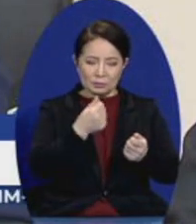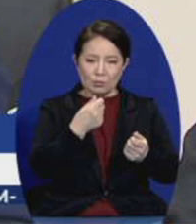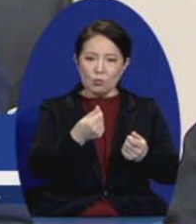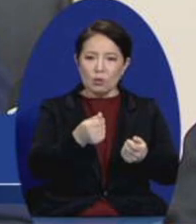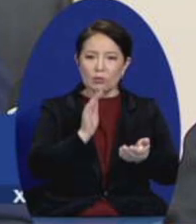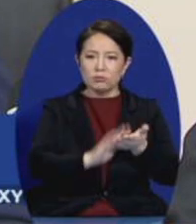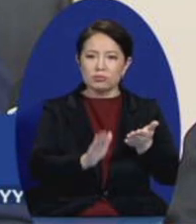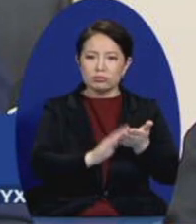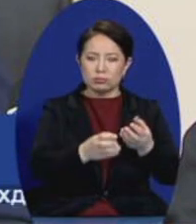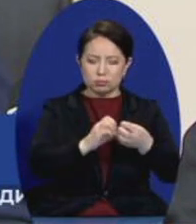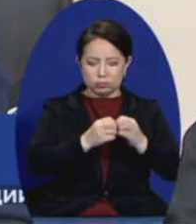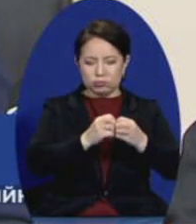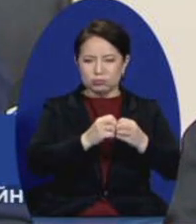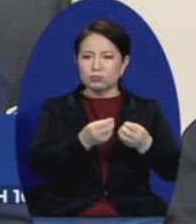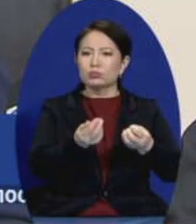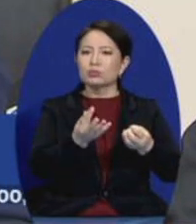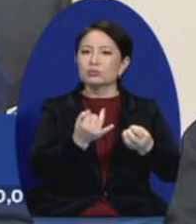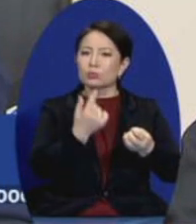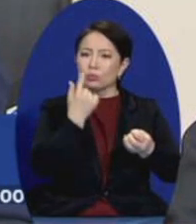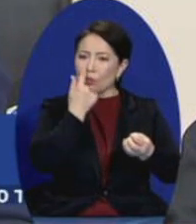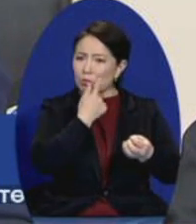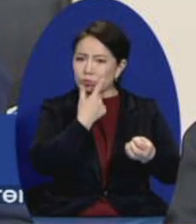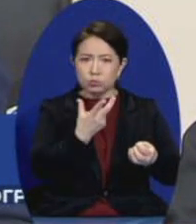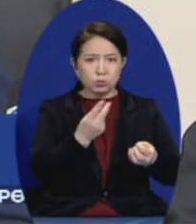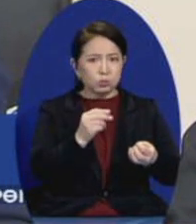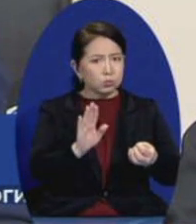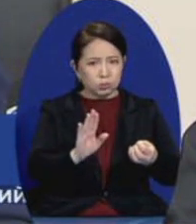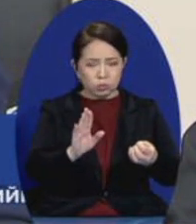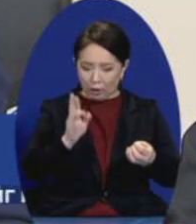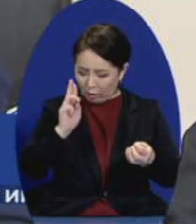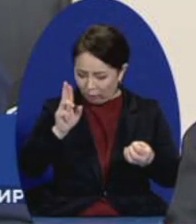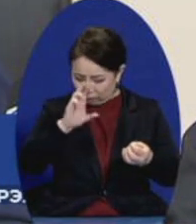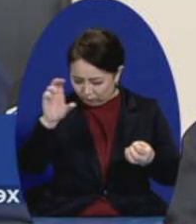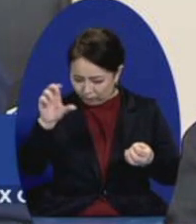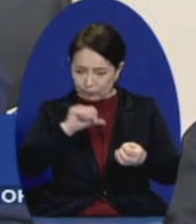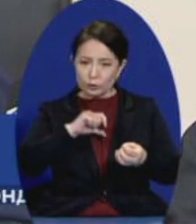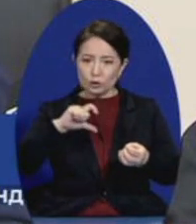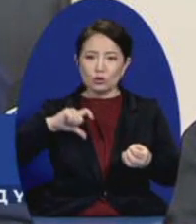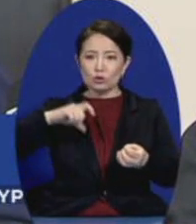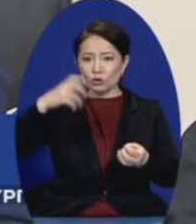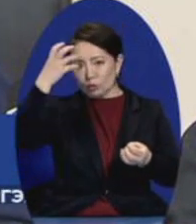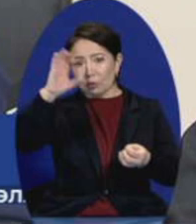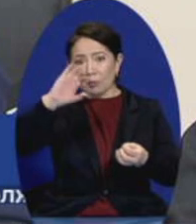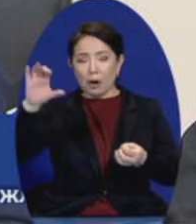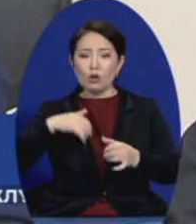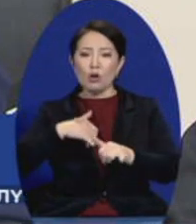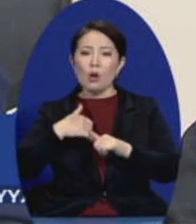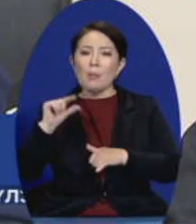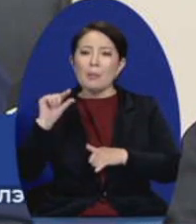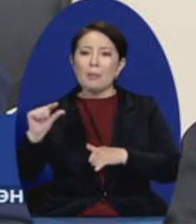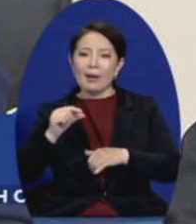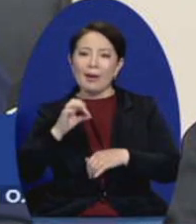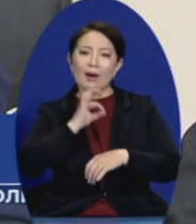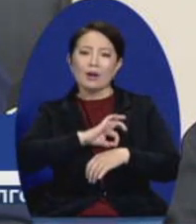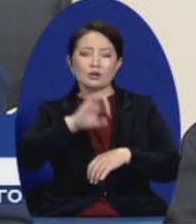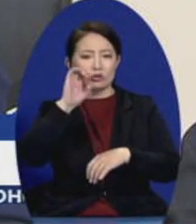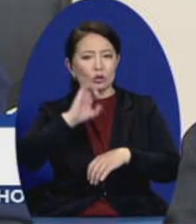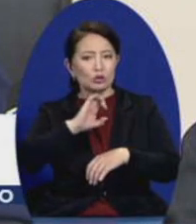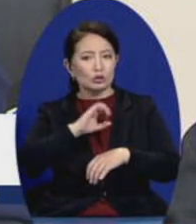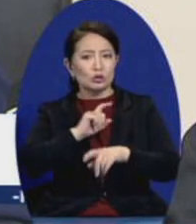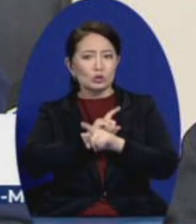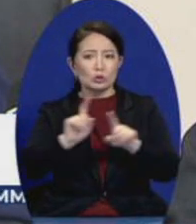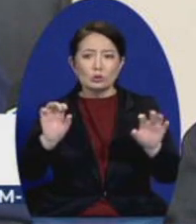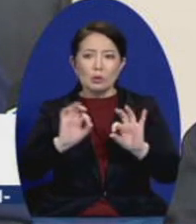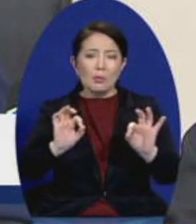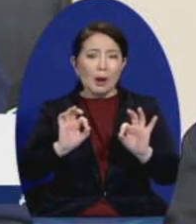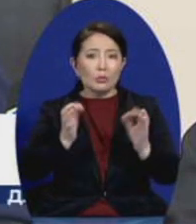бодтой компани буюу төрийн өмчит хохирол багтаагаар ашиг сонирхлын зөрчилгүйгээр зохион байгуулагдсан бэ гэдэг нэг